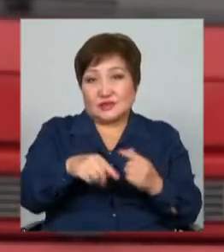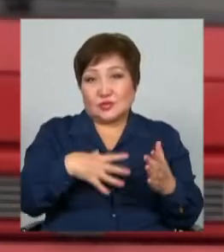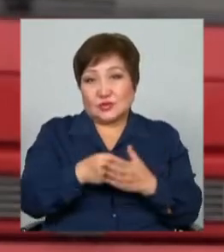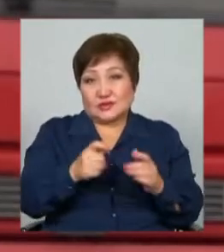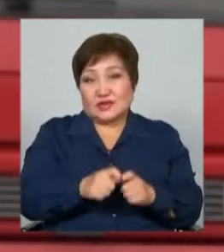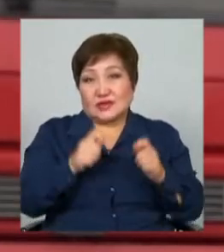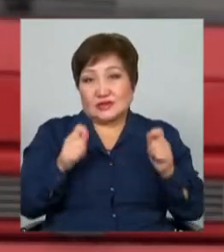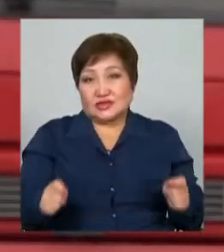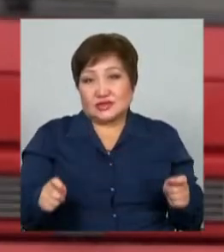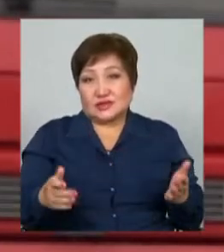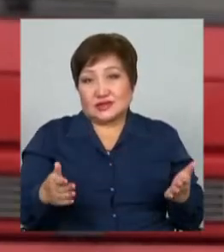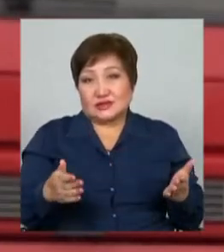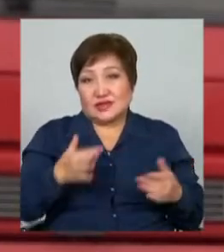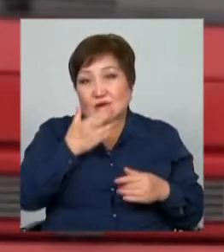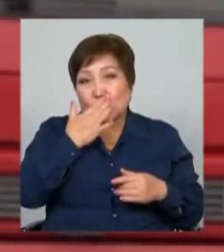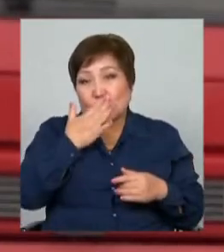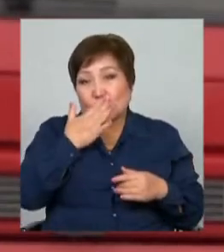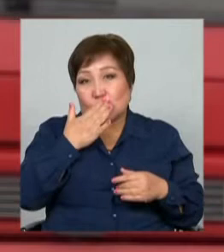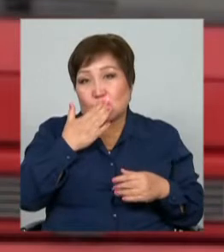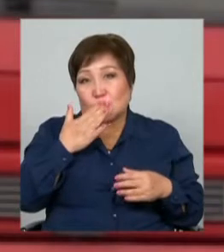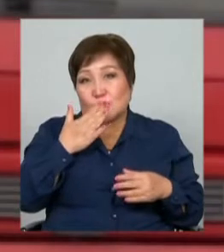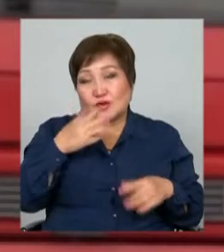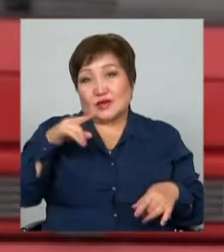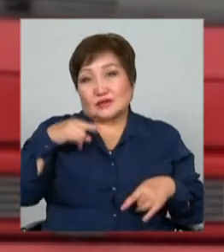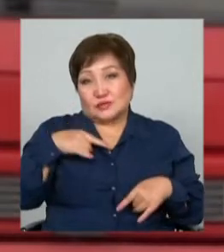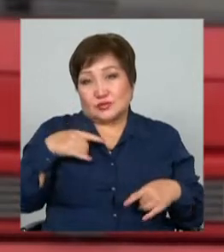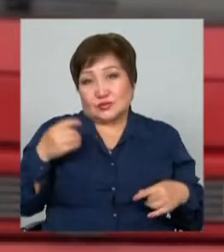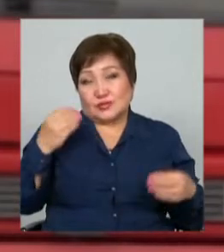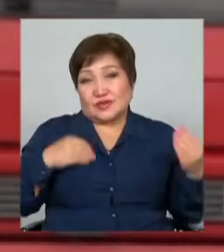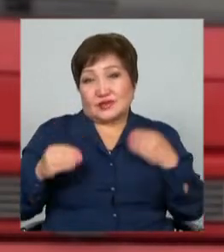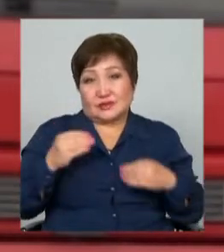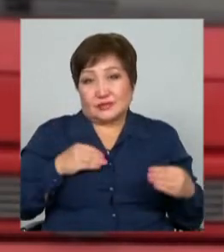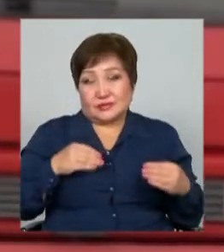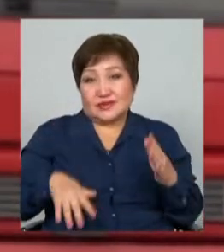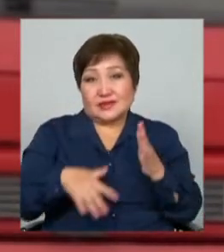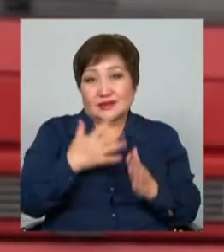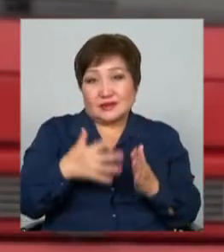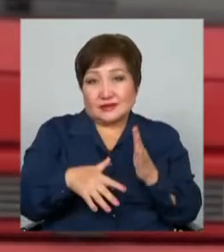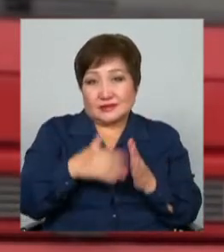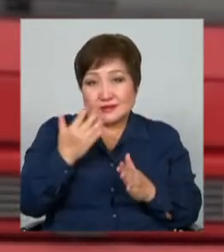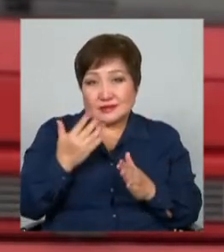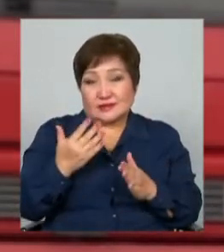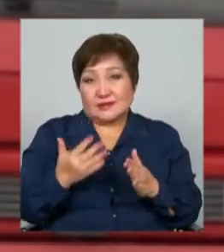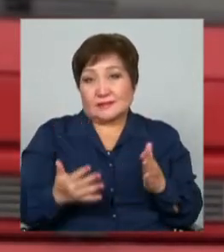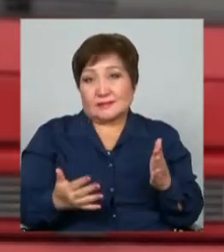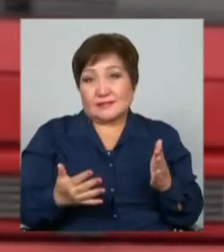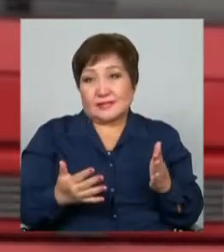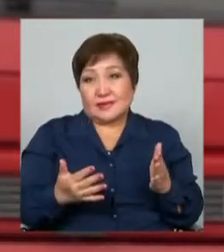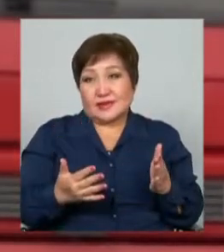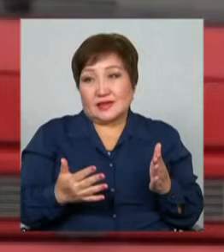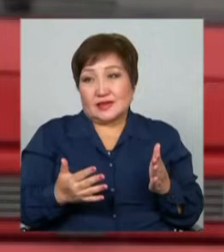киім, ұлттық киімі тігеді, сосын кілемді. Клиенты